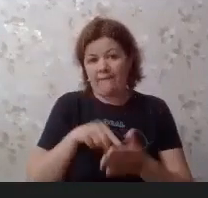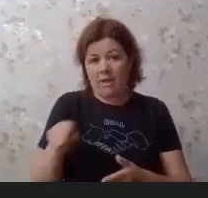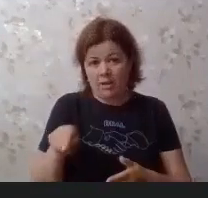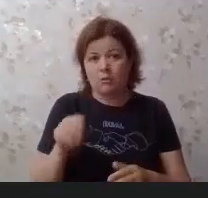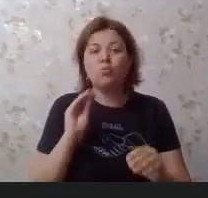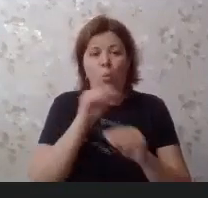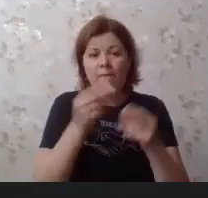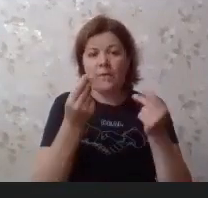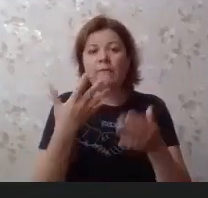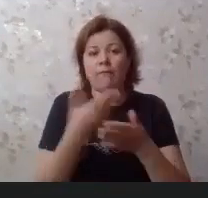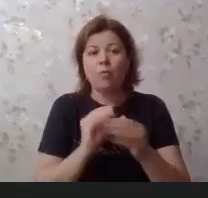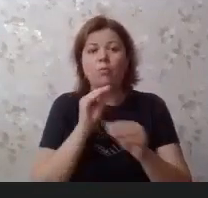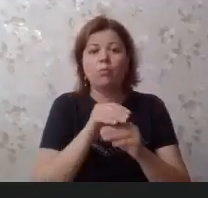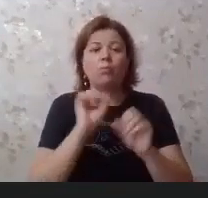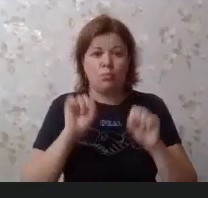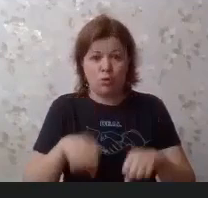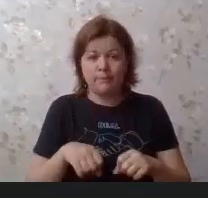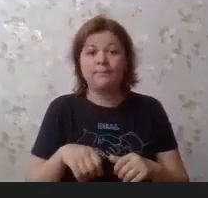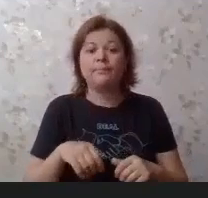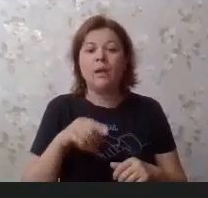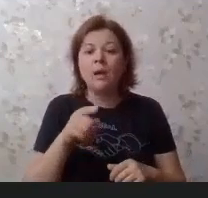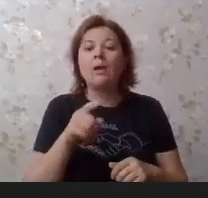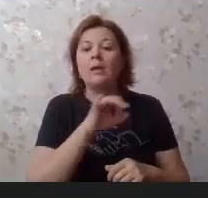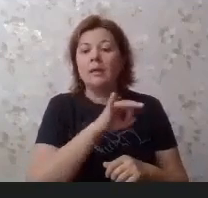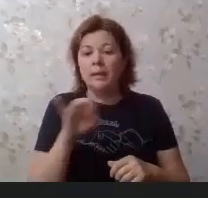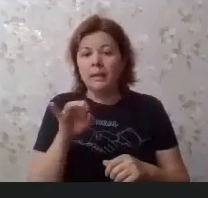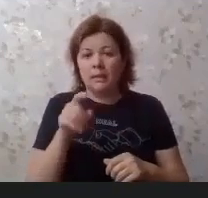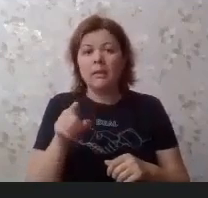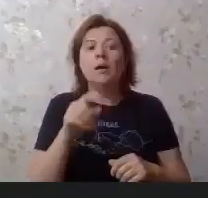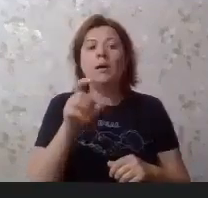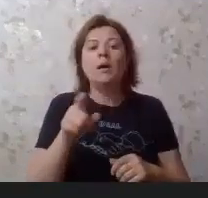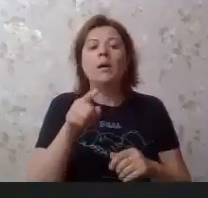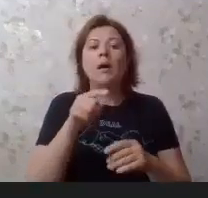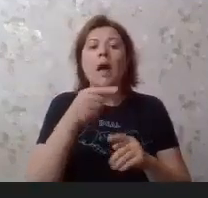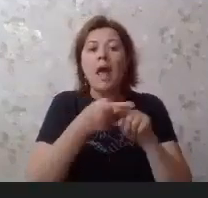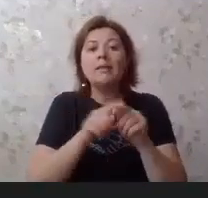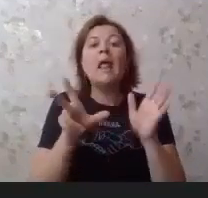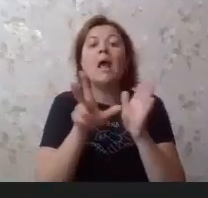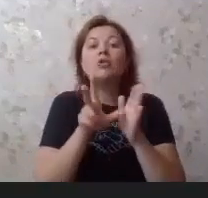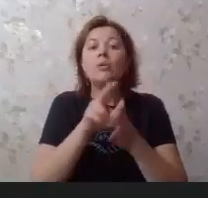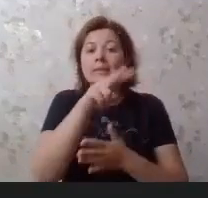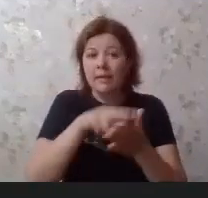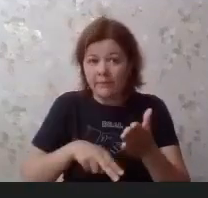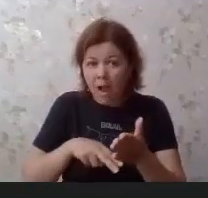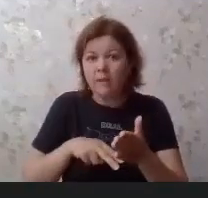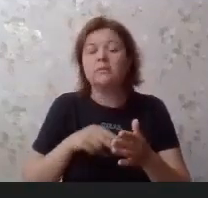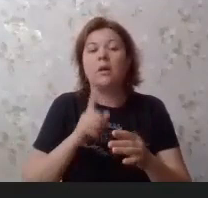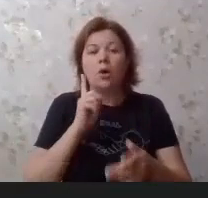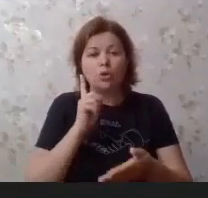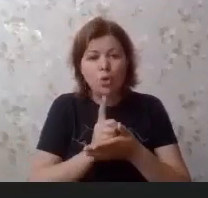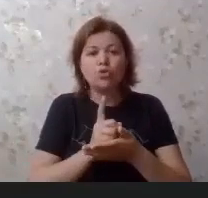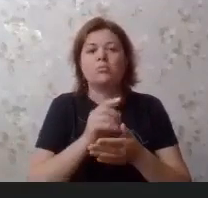условия, что это средство должно, техническое средство реабилитации должно соответствовать всем требованиям законодательства. То есть оно должно быть прописано у них в